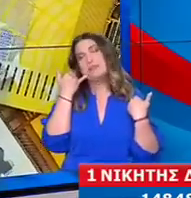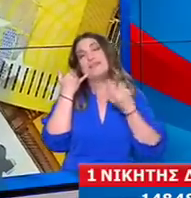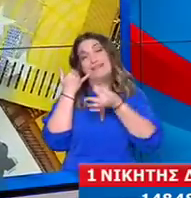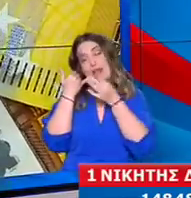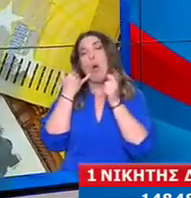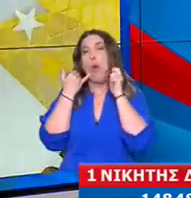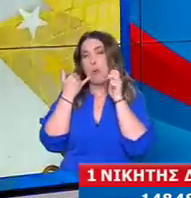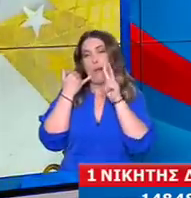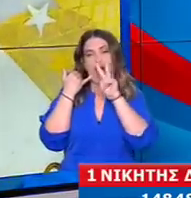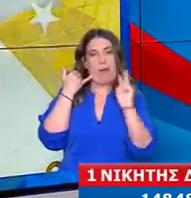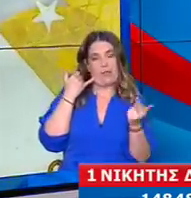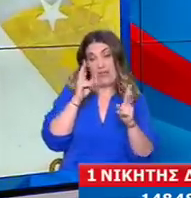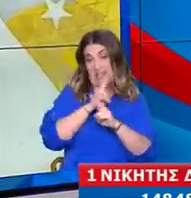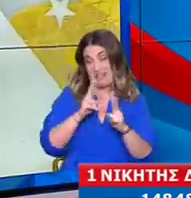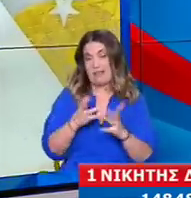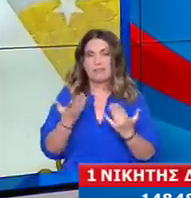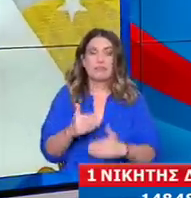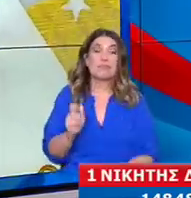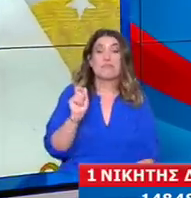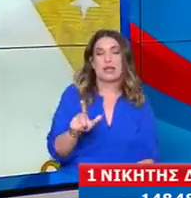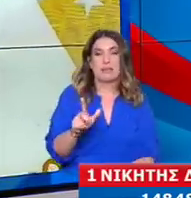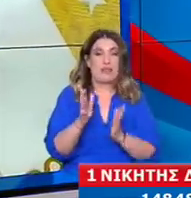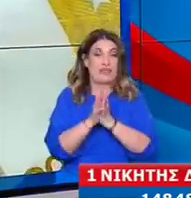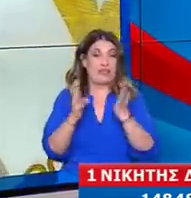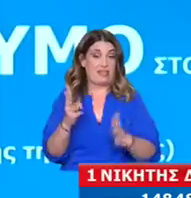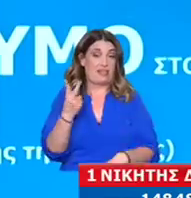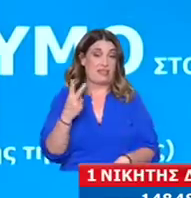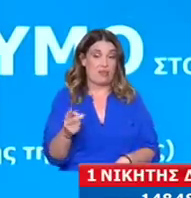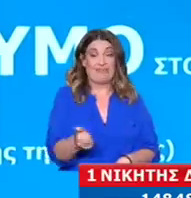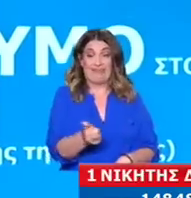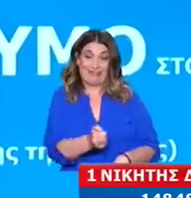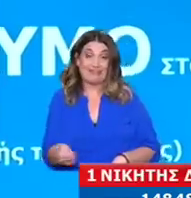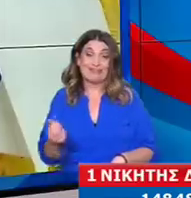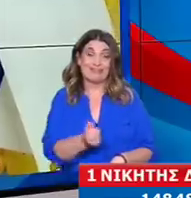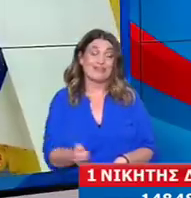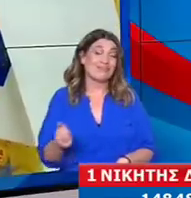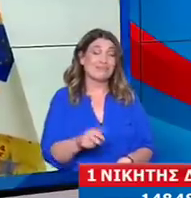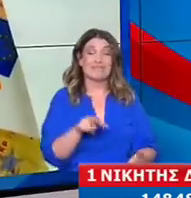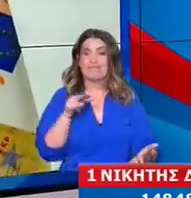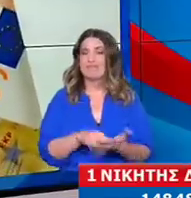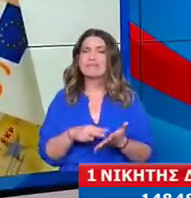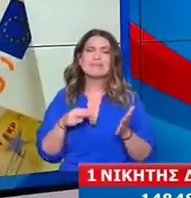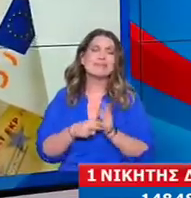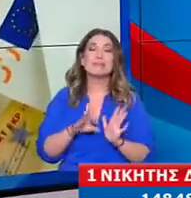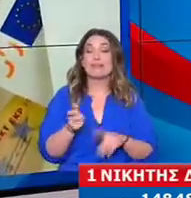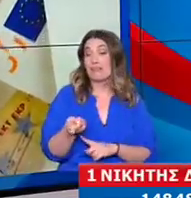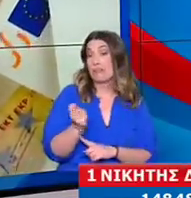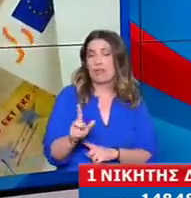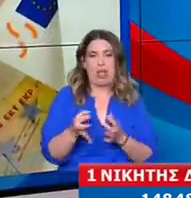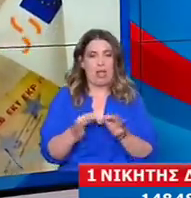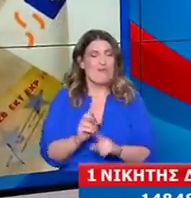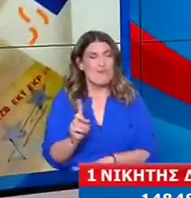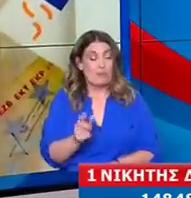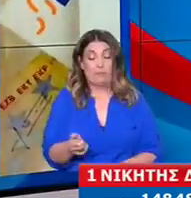ονοματεπώνυμό σας και τα στέλνετε στο 19200. Προσοχή στη λεπτομέρεια, πριν το ονοματεπώνυμό σας,